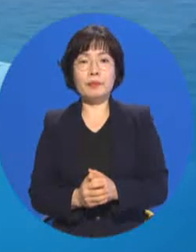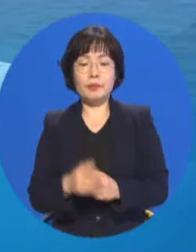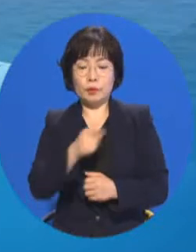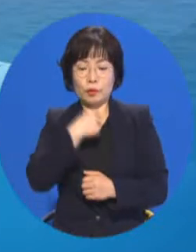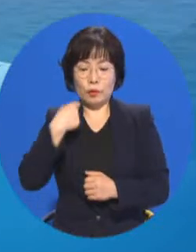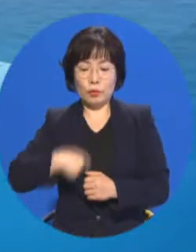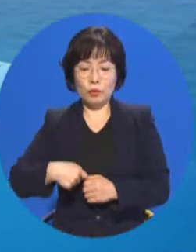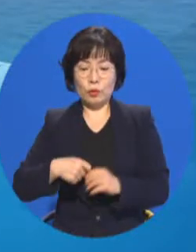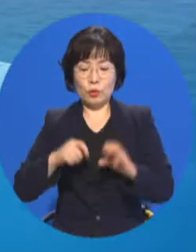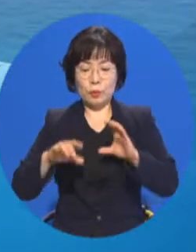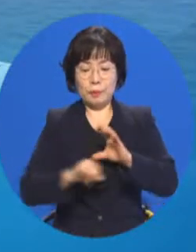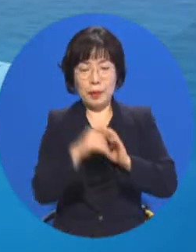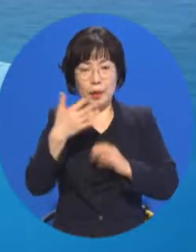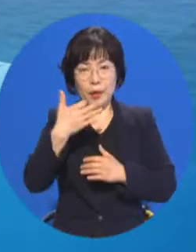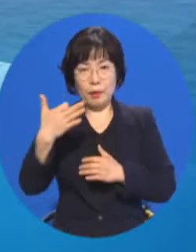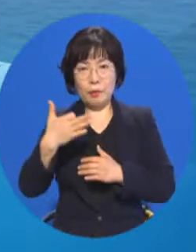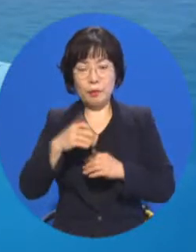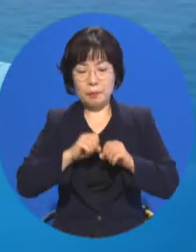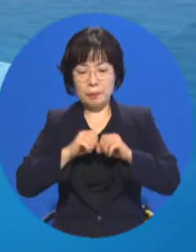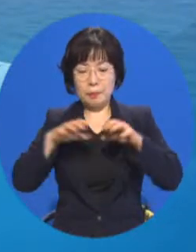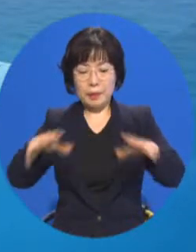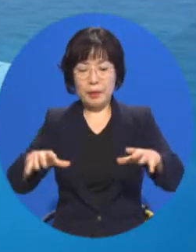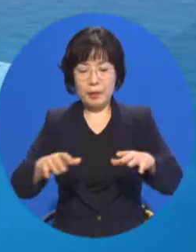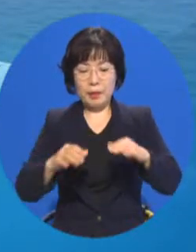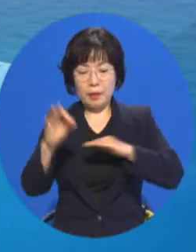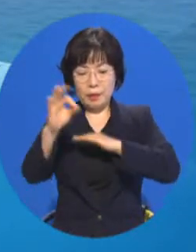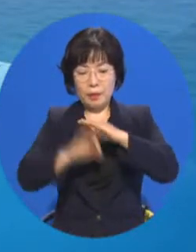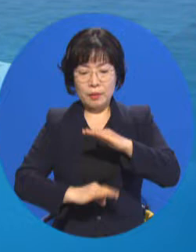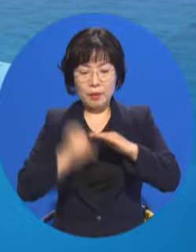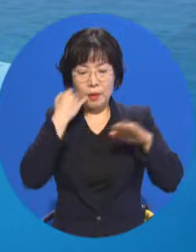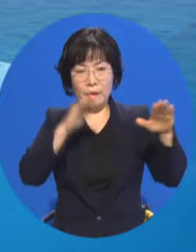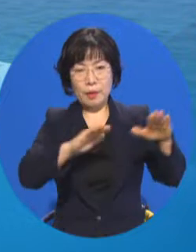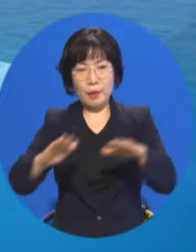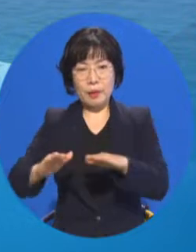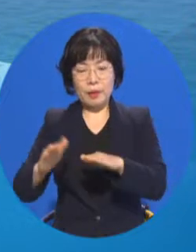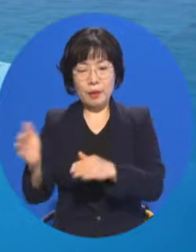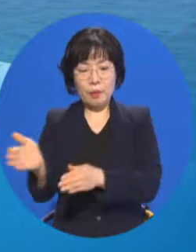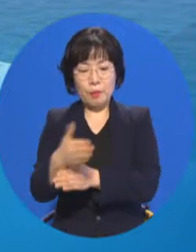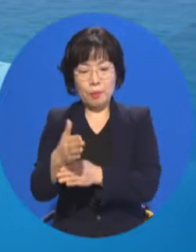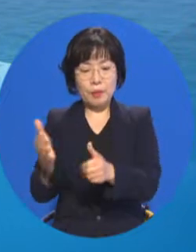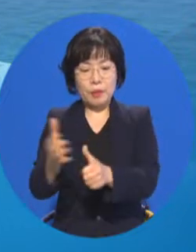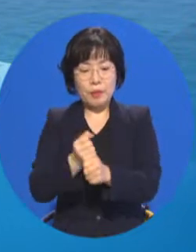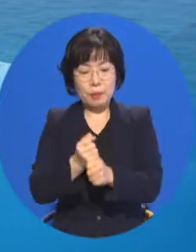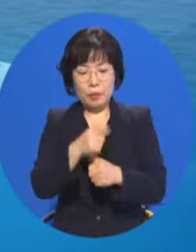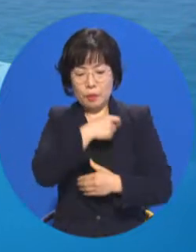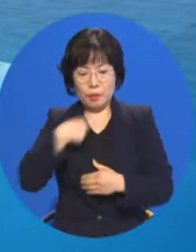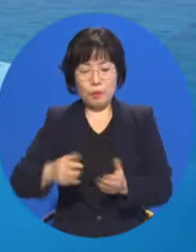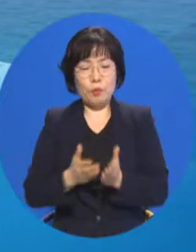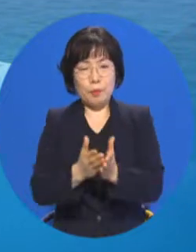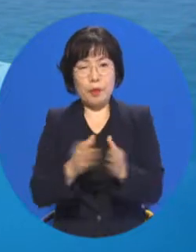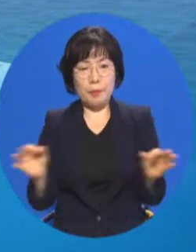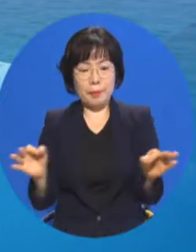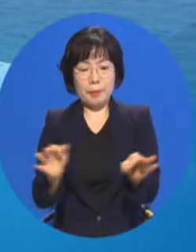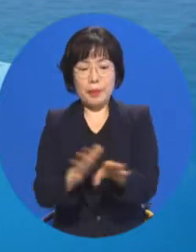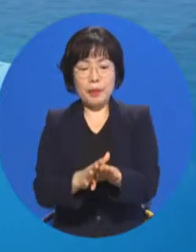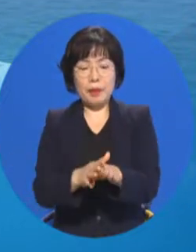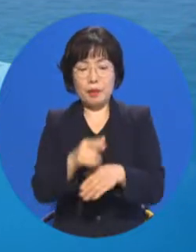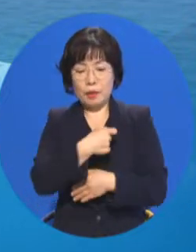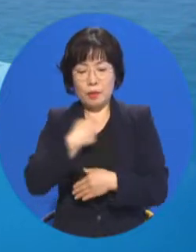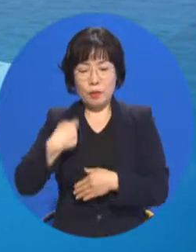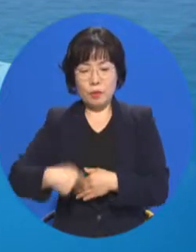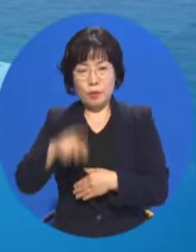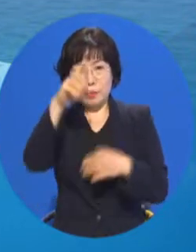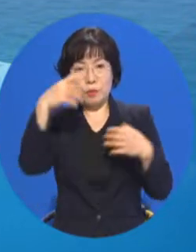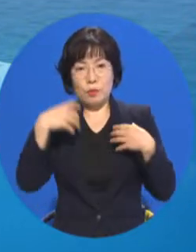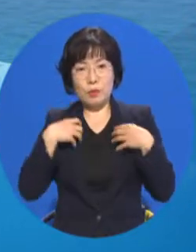중국에서 코로나19 사태가 확산되면서 서해 황금어장에서 조업하던 중국 어선들이 사라졌습니다. 중국 정부가